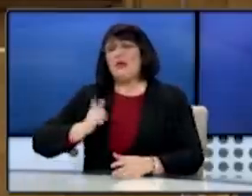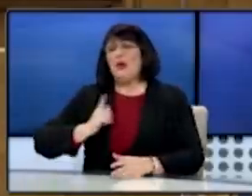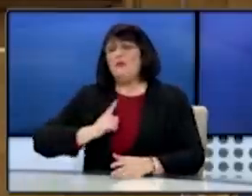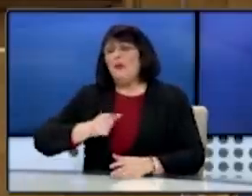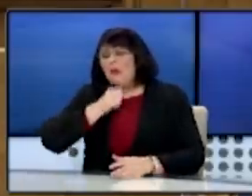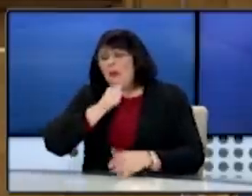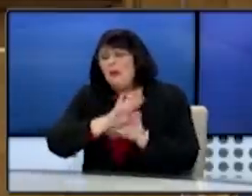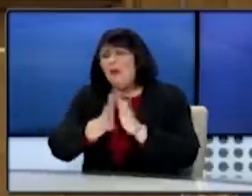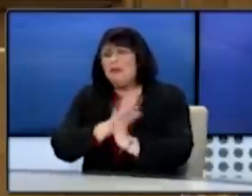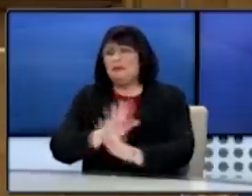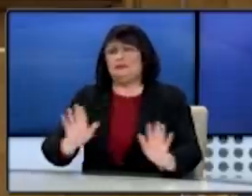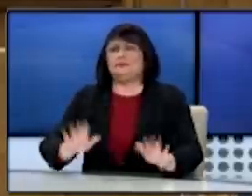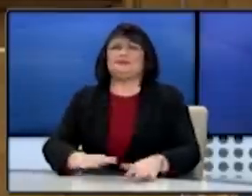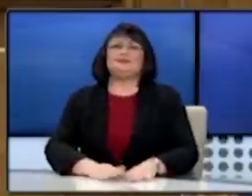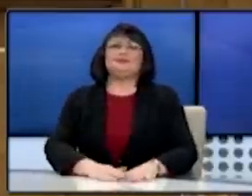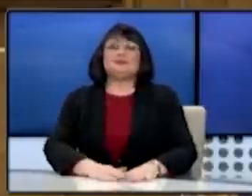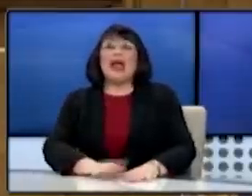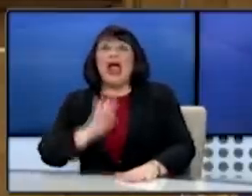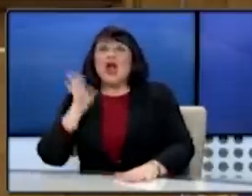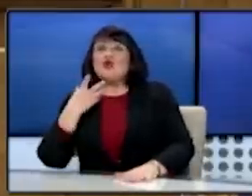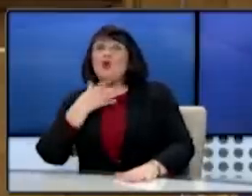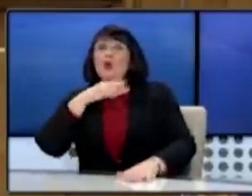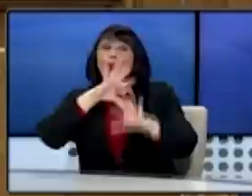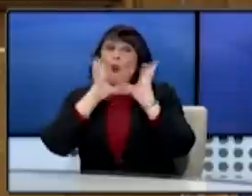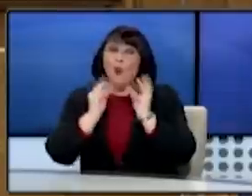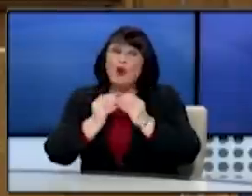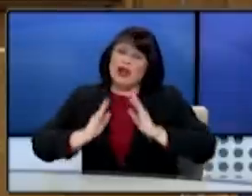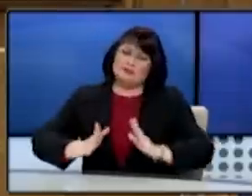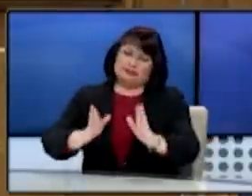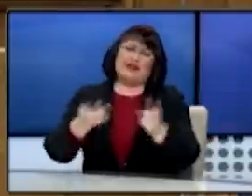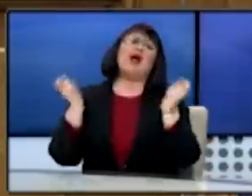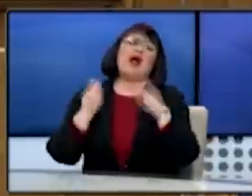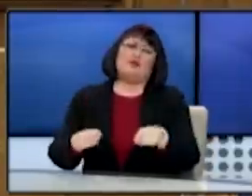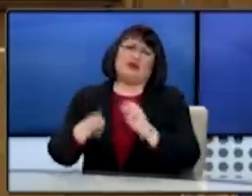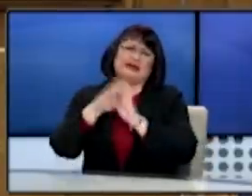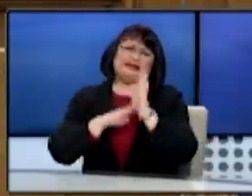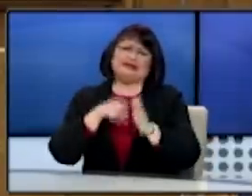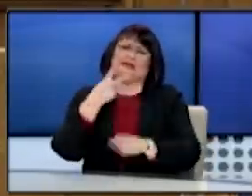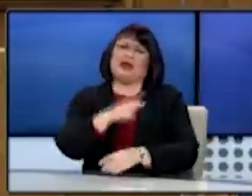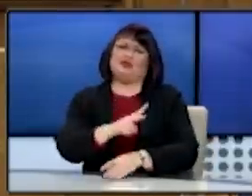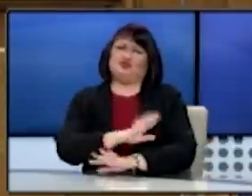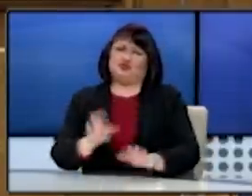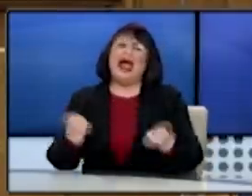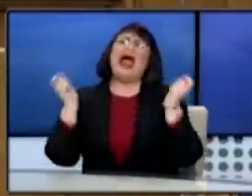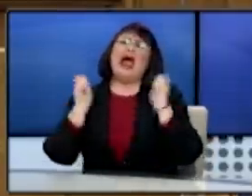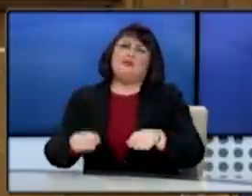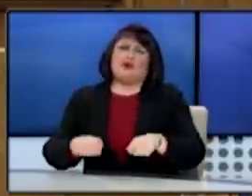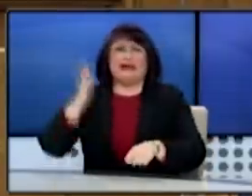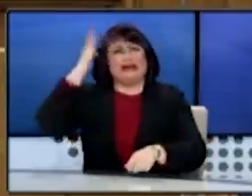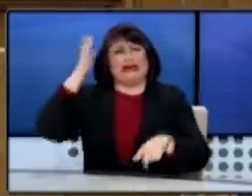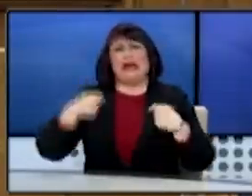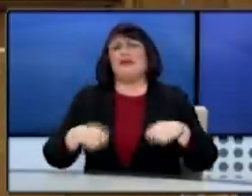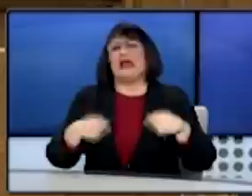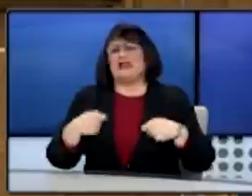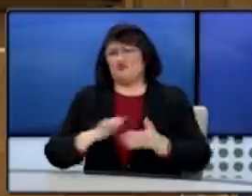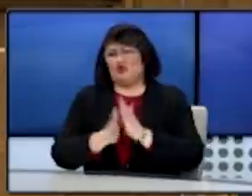αυτά, επαναλαμβάνω, αν όλα εξελιχθούν ομαλά, πράγμα αδύνατο σε αυτό το σύστημα, αδύνατο για τον καπιταλισμό.